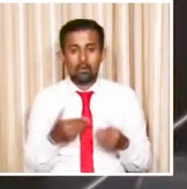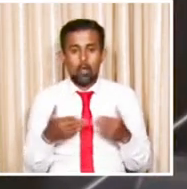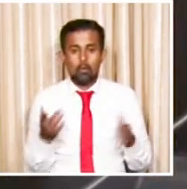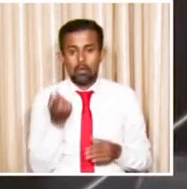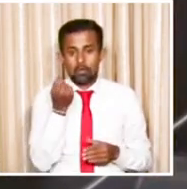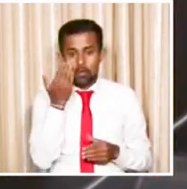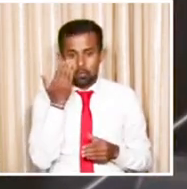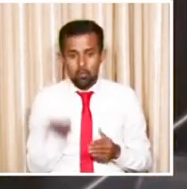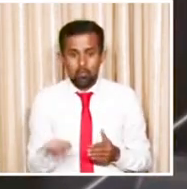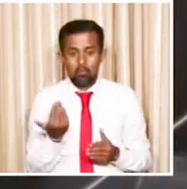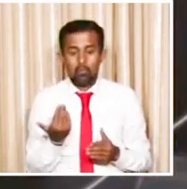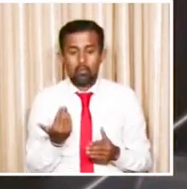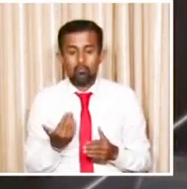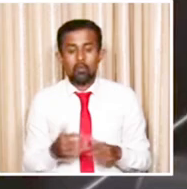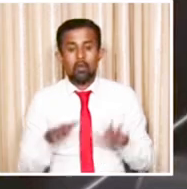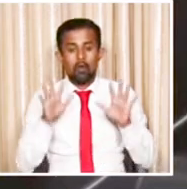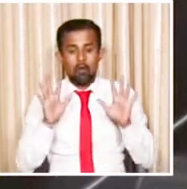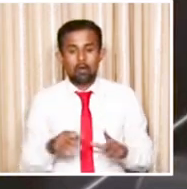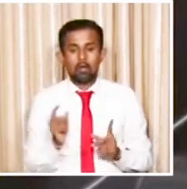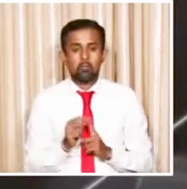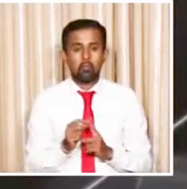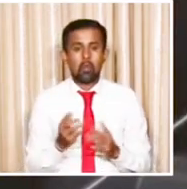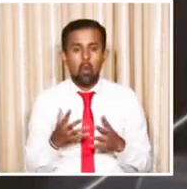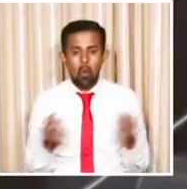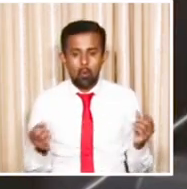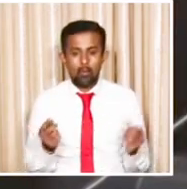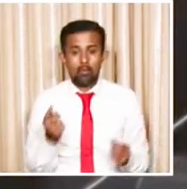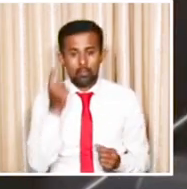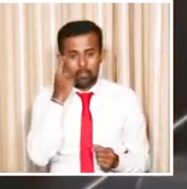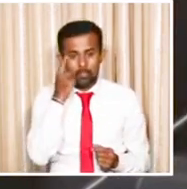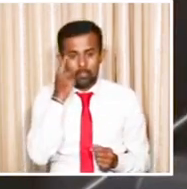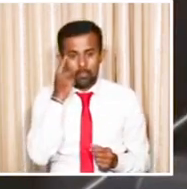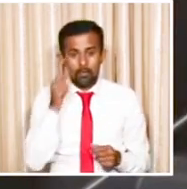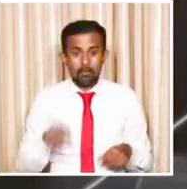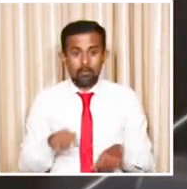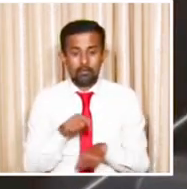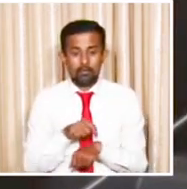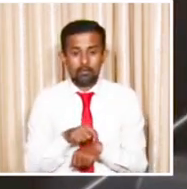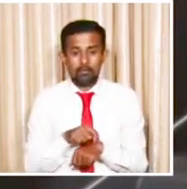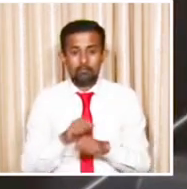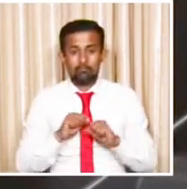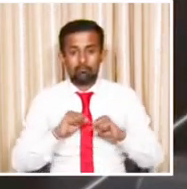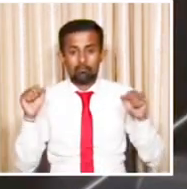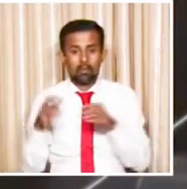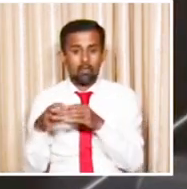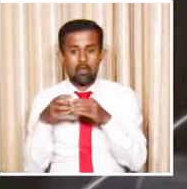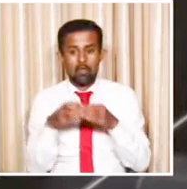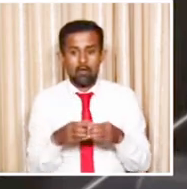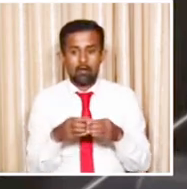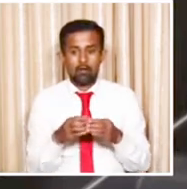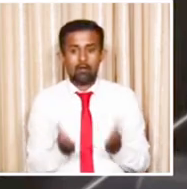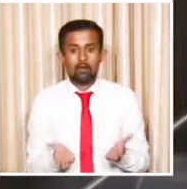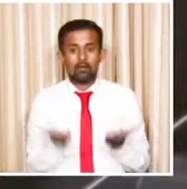මුහුණ දෙන්න හදනකොට මේකේ ප්‍රතිඵලය දිලිඳුකම නැති වෙනවා කියලා දැනගන්නකොට අර දැන් වගේ කැරලි ගහන කණ්ඩායම නැගිටලා